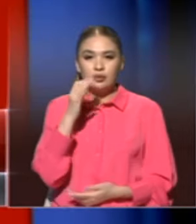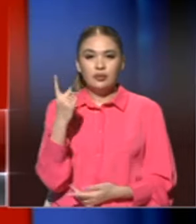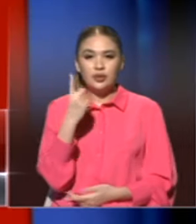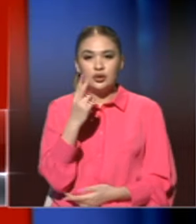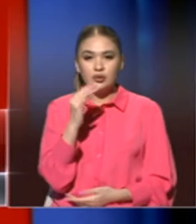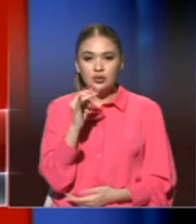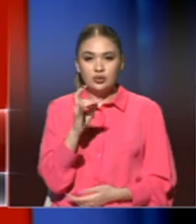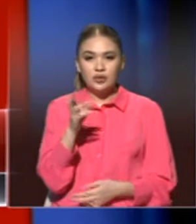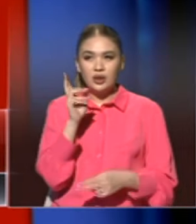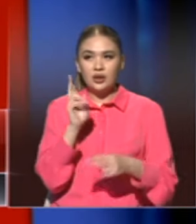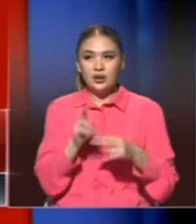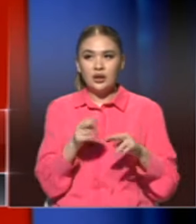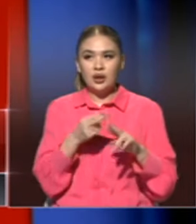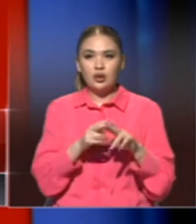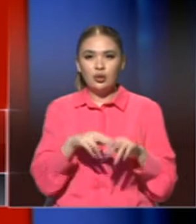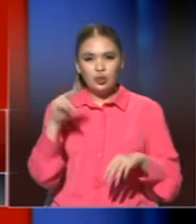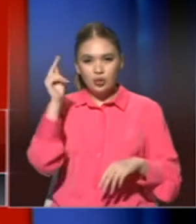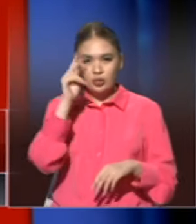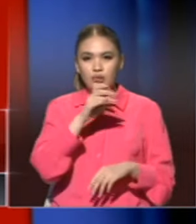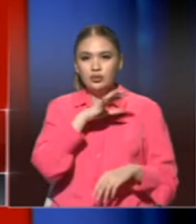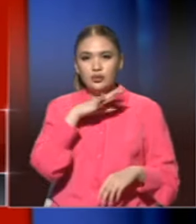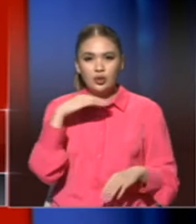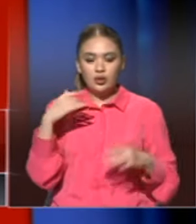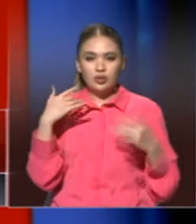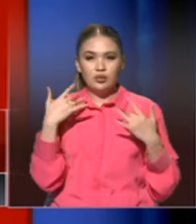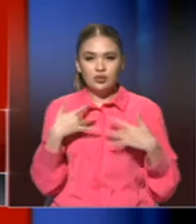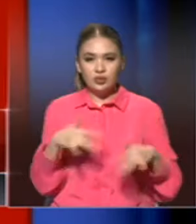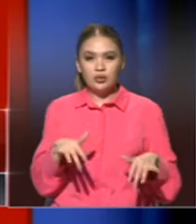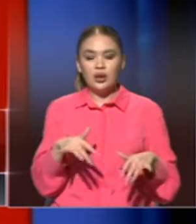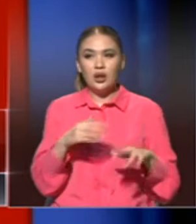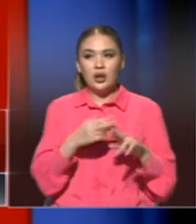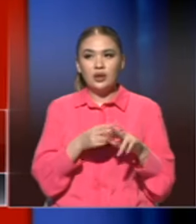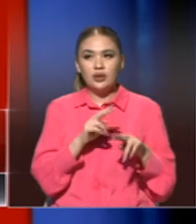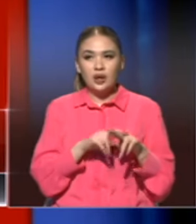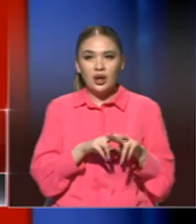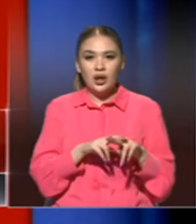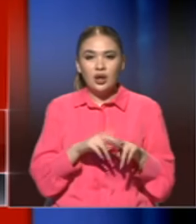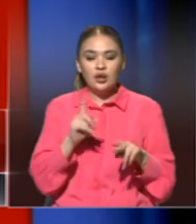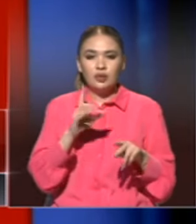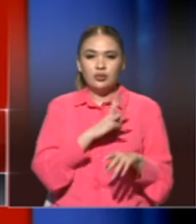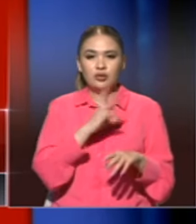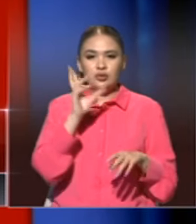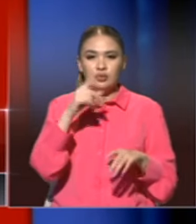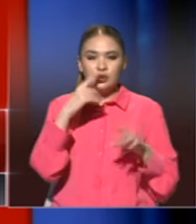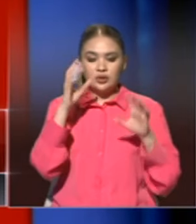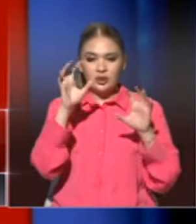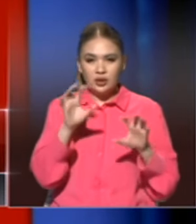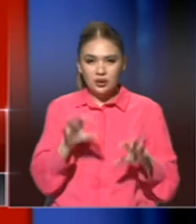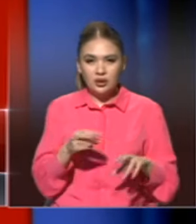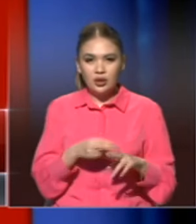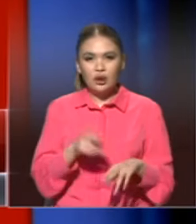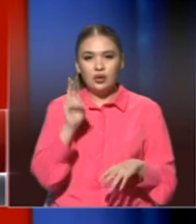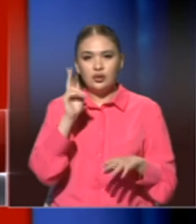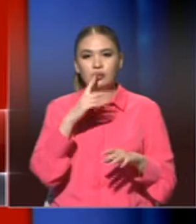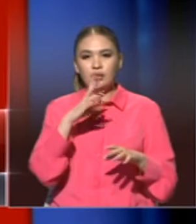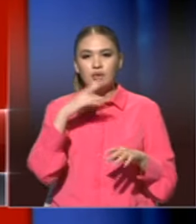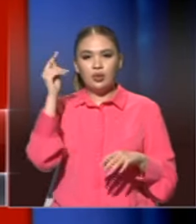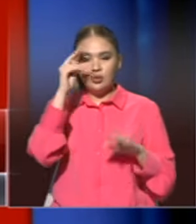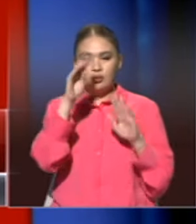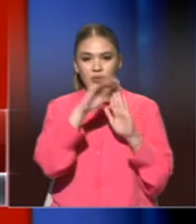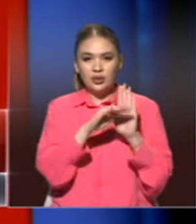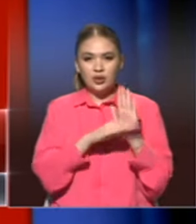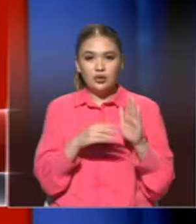кейін көп балалар оқудан шығады, иә? Ол неге? Ол мысалы, кейбіреулер оны заңдылық деп қарайды, біреу жаңағы оқу бағдарламасын игере алмайды,